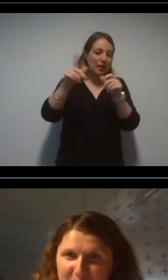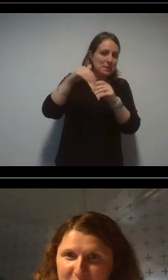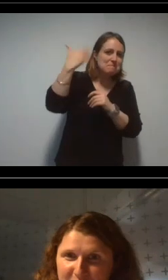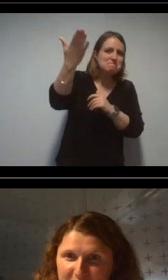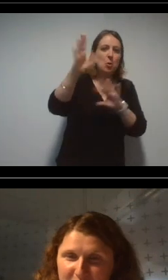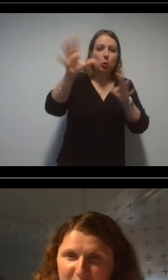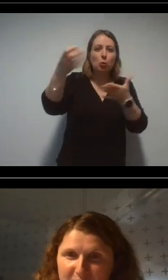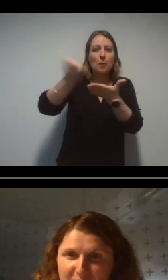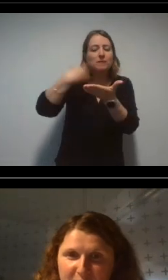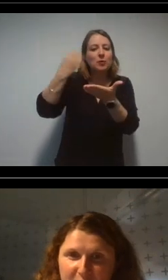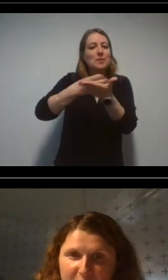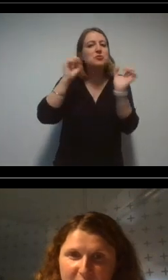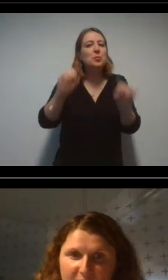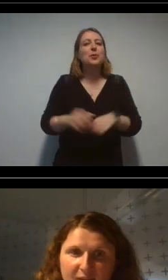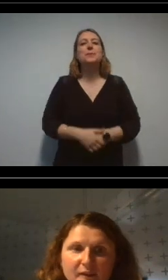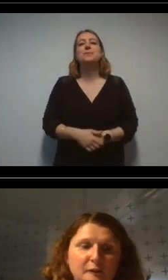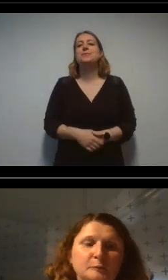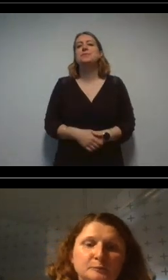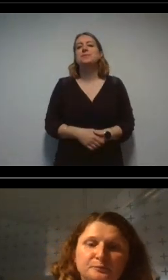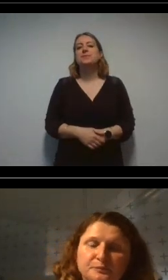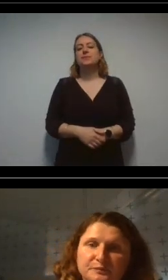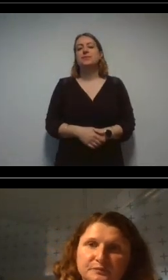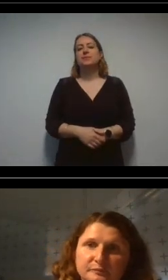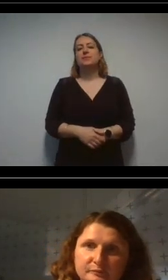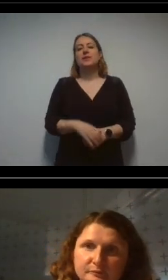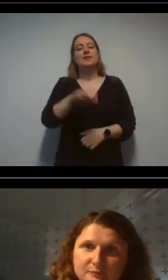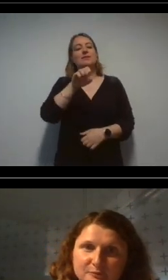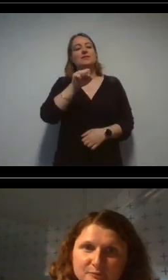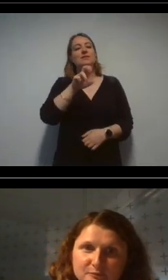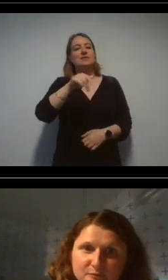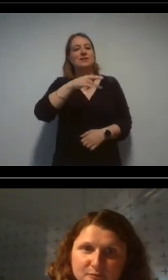Alors, là, on va dire que la saison